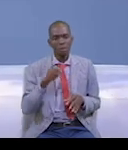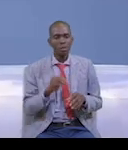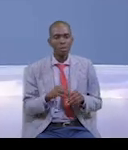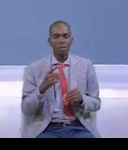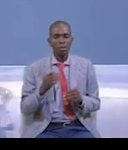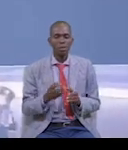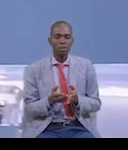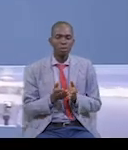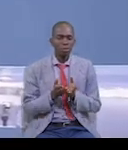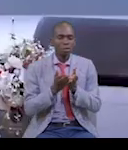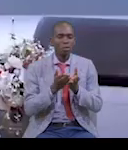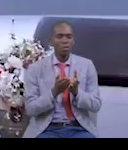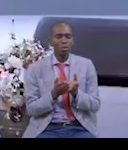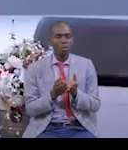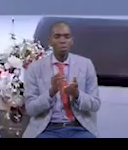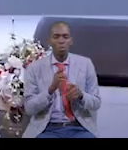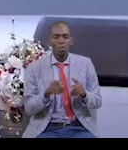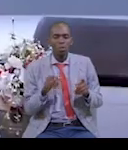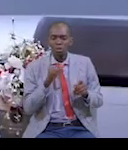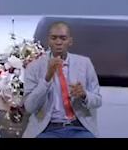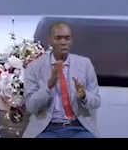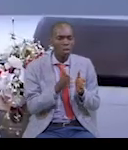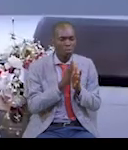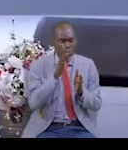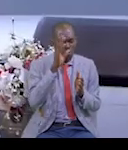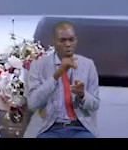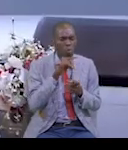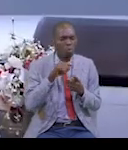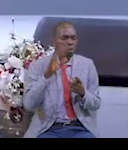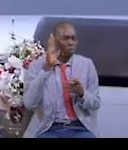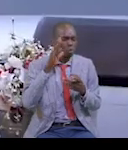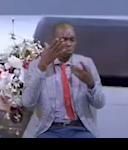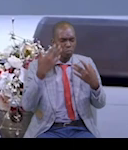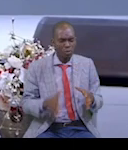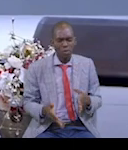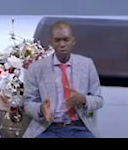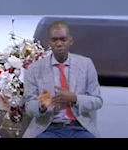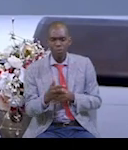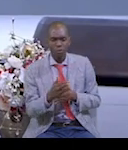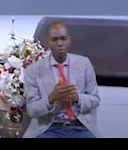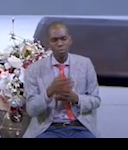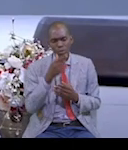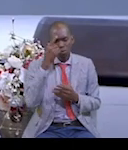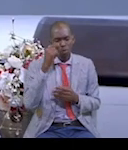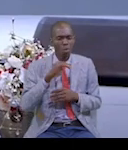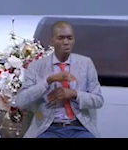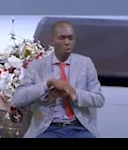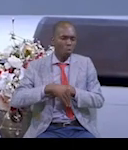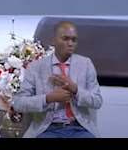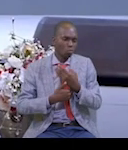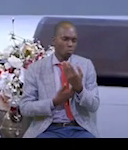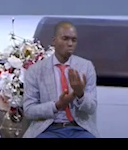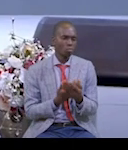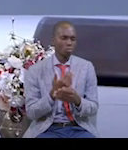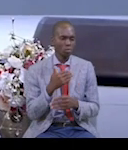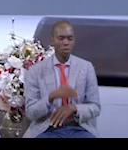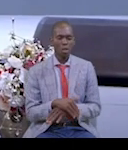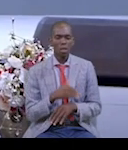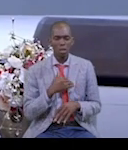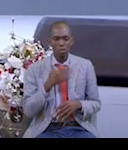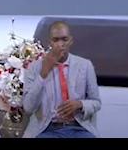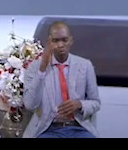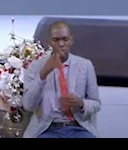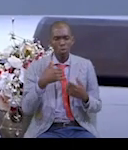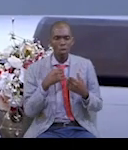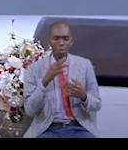say, when were you finished? ఇదిగో ఎప్పుడు ముగిస్తావు? Because all through the night we didn't sleep. ఎందుకంటే రాత్రంతా మాకు నిద్ర లేదు. Oh,